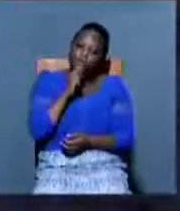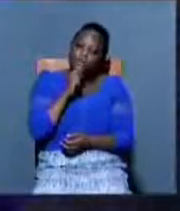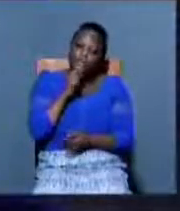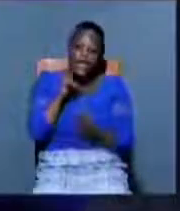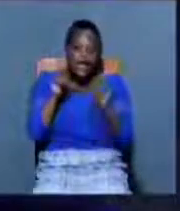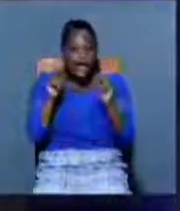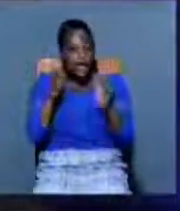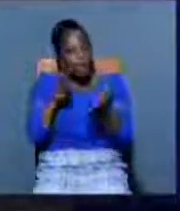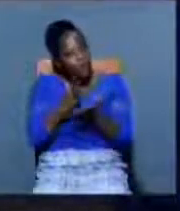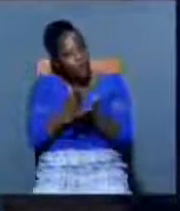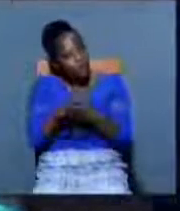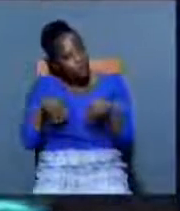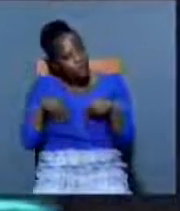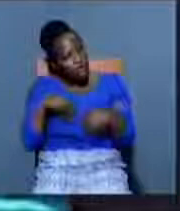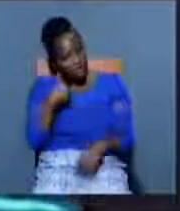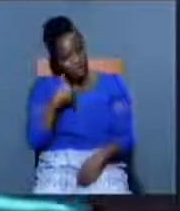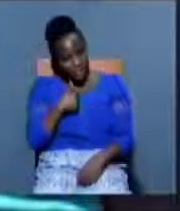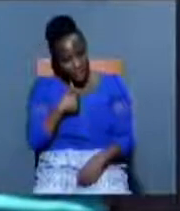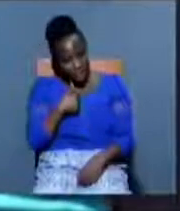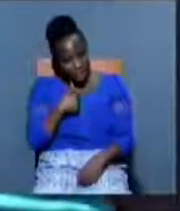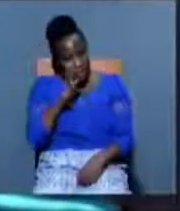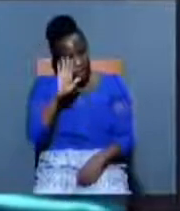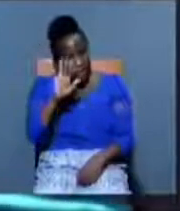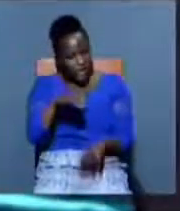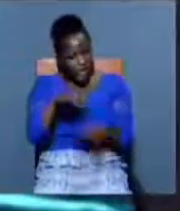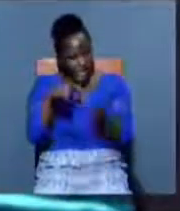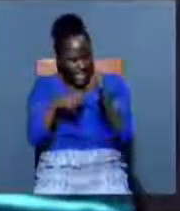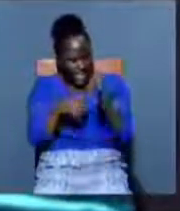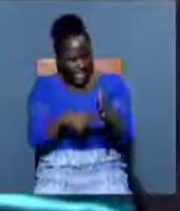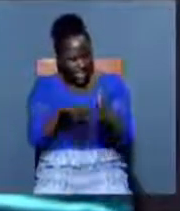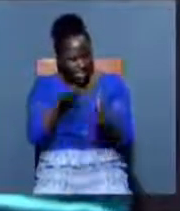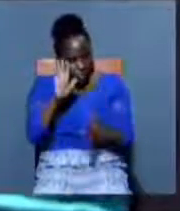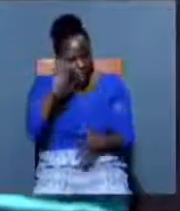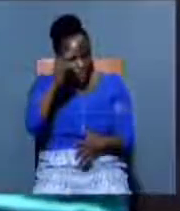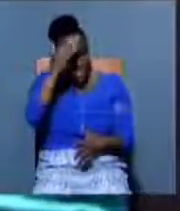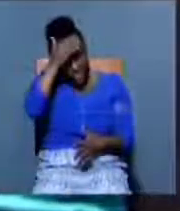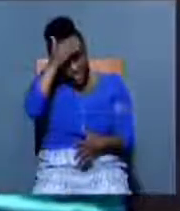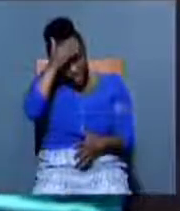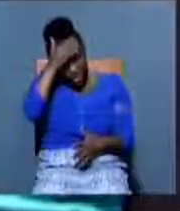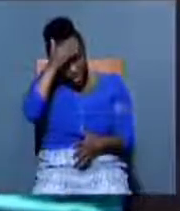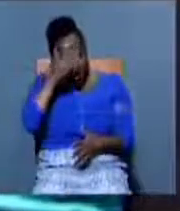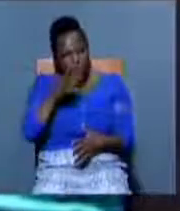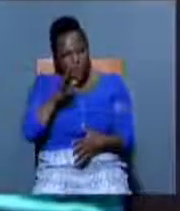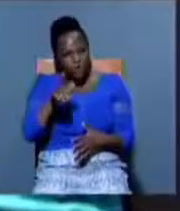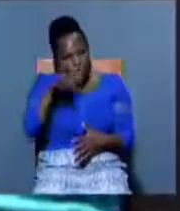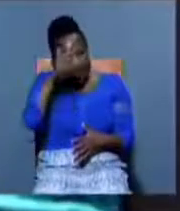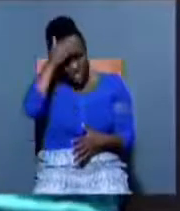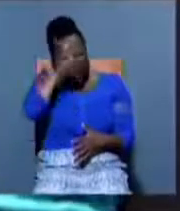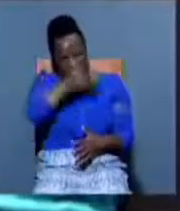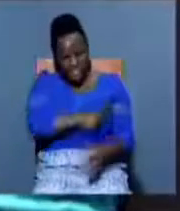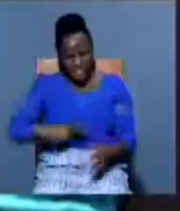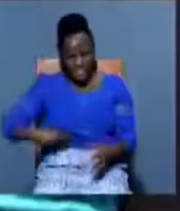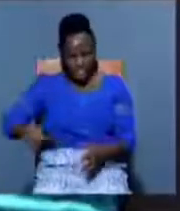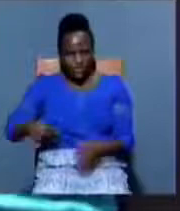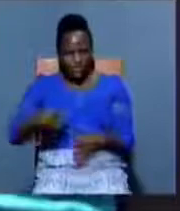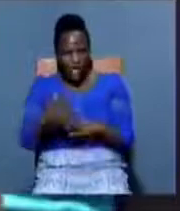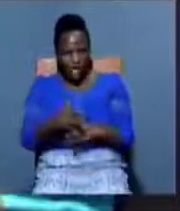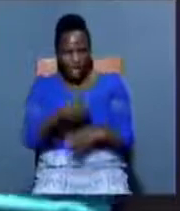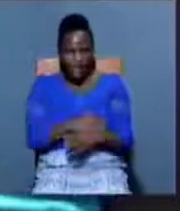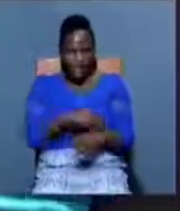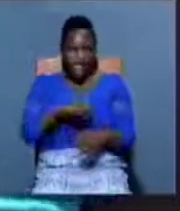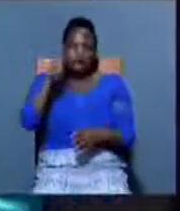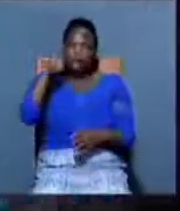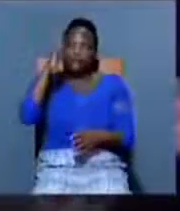Kama kweli unakubaliana na mimi, wewe ni kielelezo, wewe ni kichwa, wewe ni kichwa cha Kristo. Yesu kabla hajamuumba